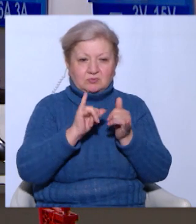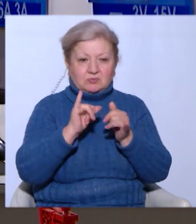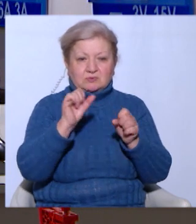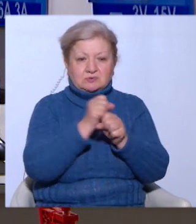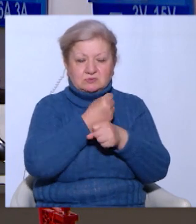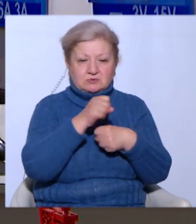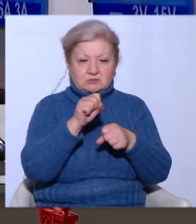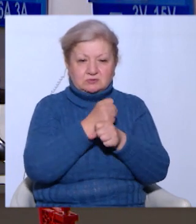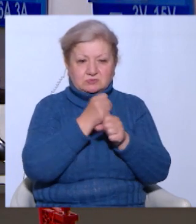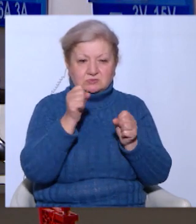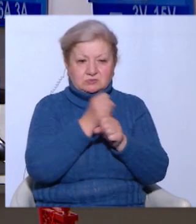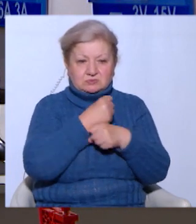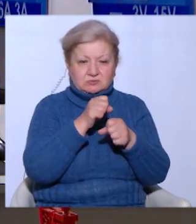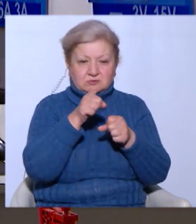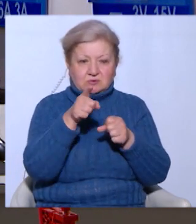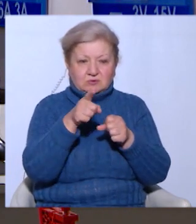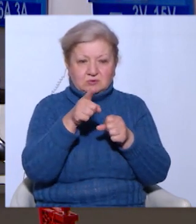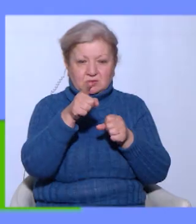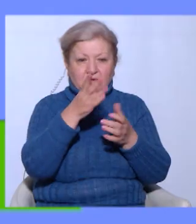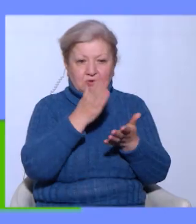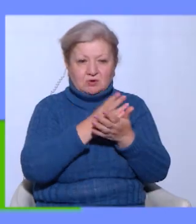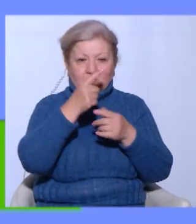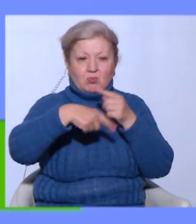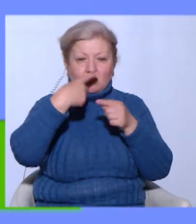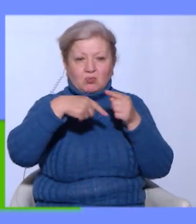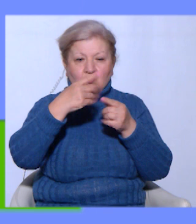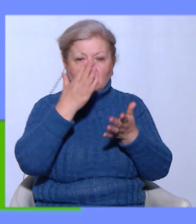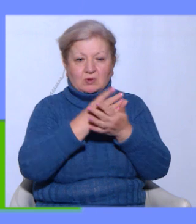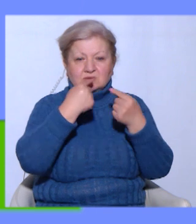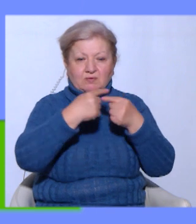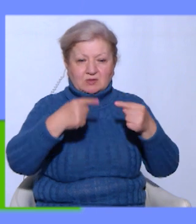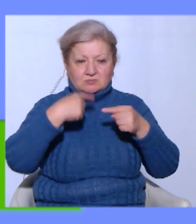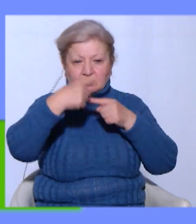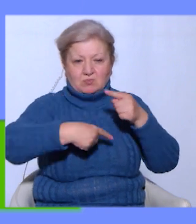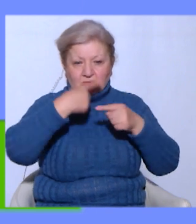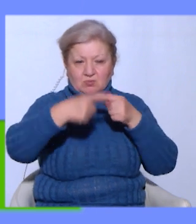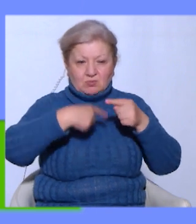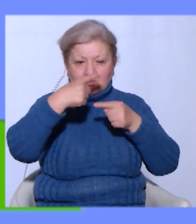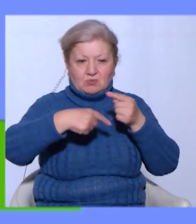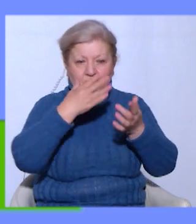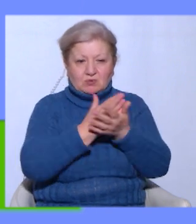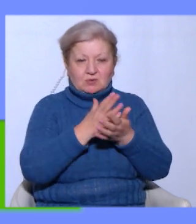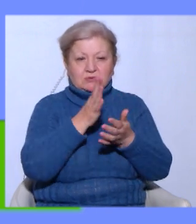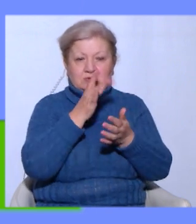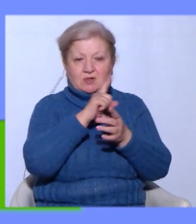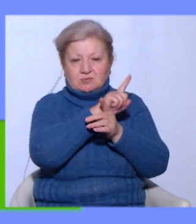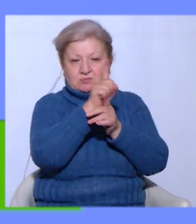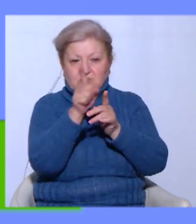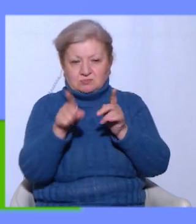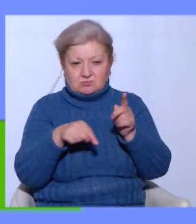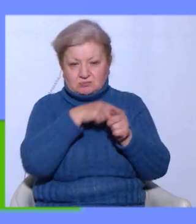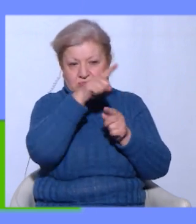სიჩქარე. ამისათვის აი აქ გვაქვს ბრუნავი სხვადასხვა ბორბლები, რომლებიც იბრუნებენ ზოგი საათის მიმართულებით, ზოგი